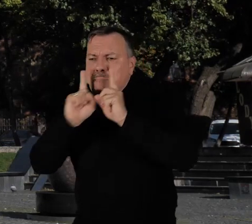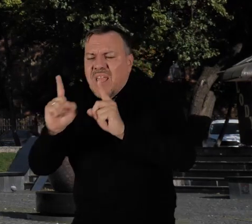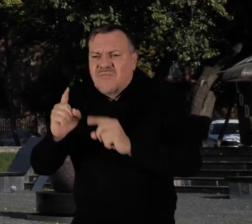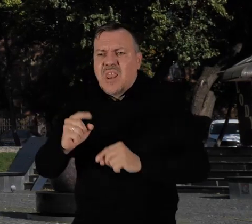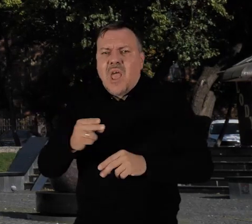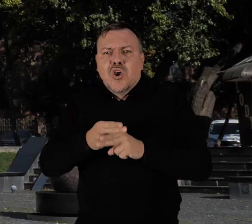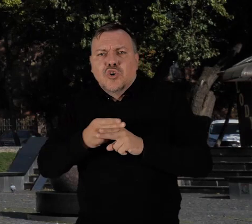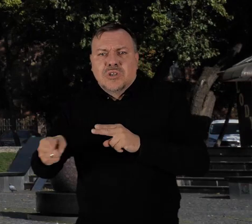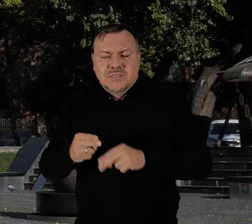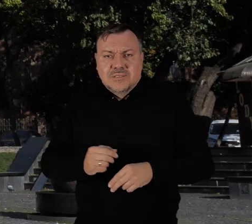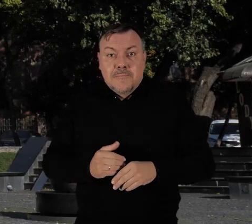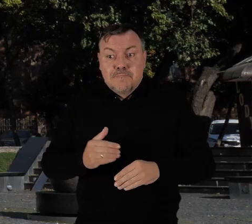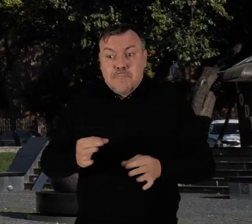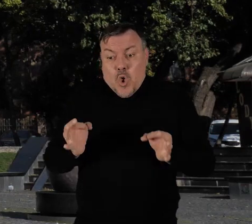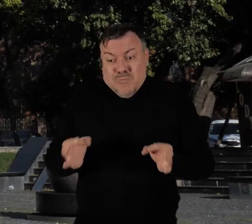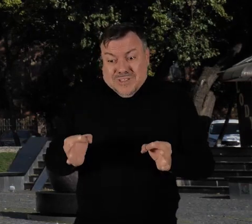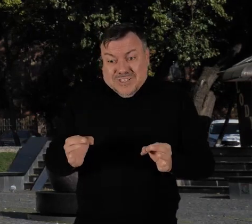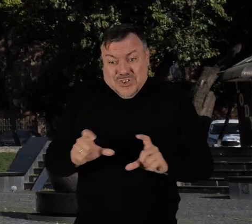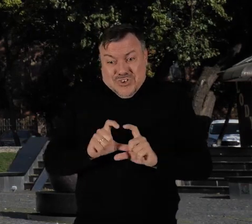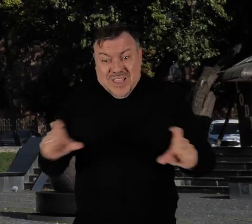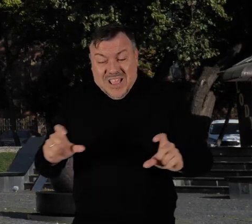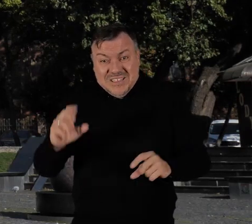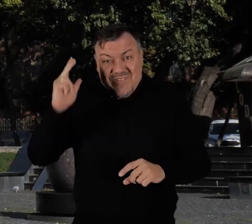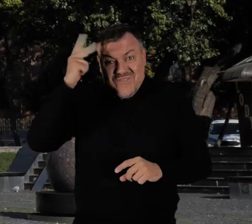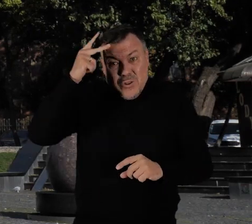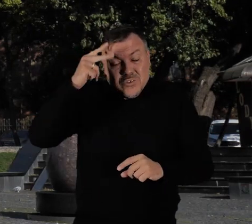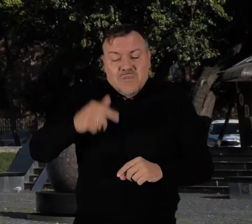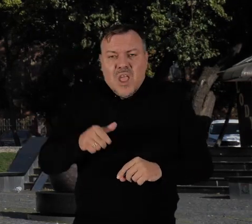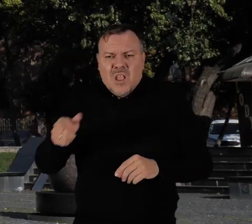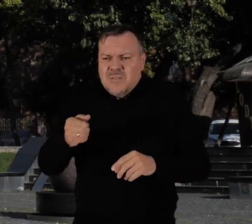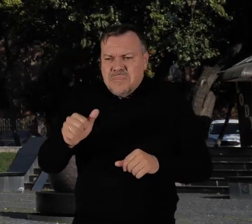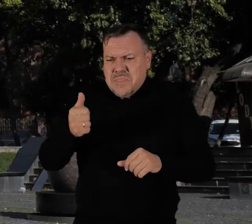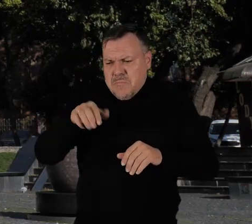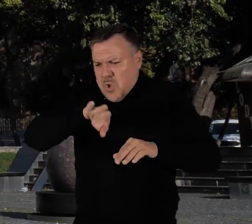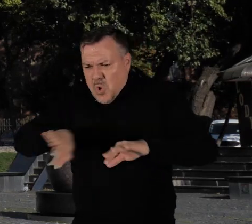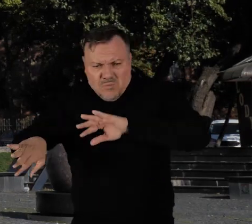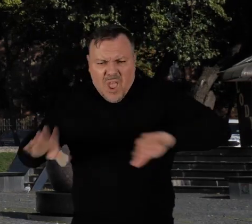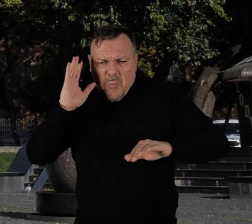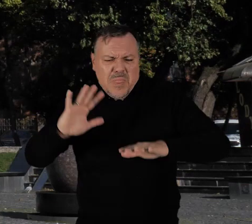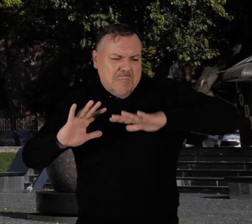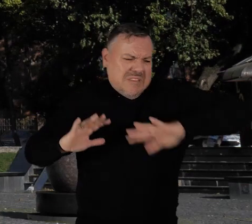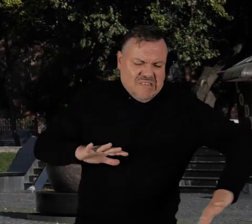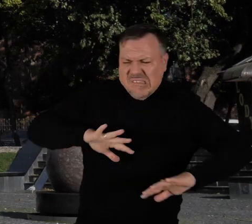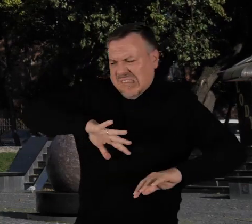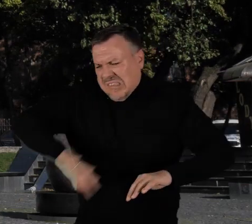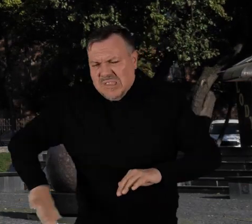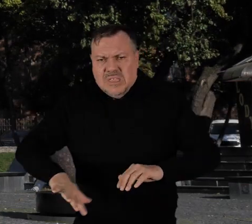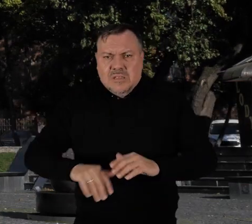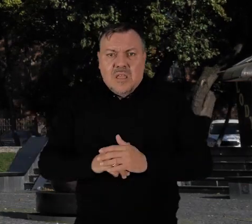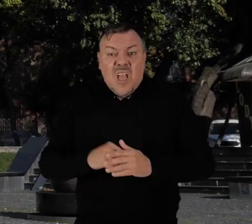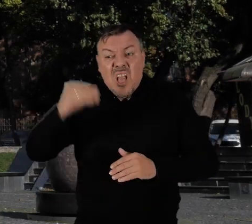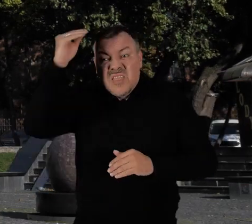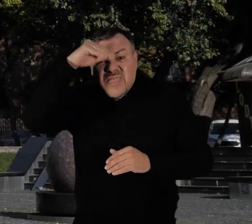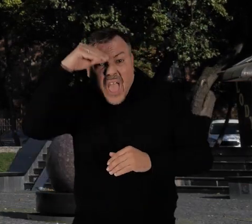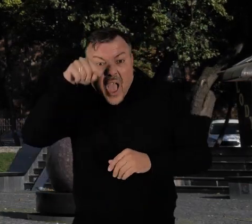moralnej. Nowożytna filozofia najpierw rozdzieliła te prawdy, już pisane małą literą, a potem je zdegradowała. W